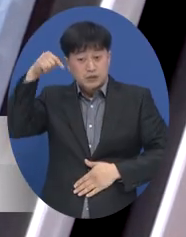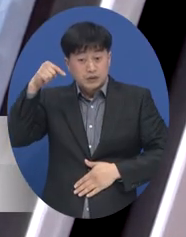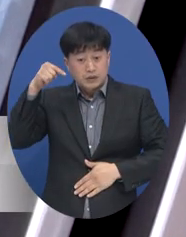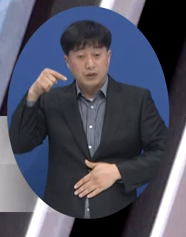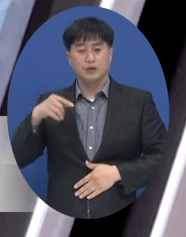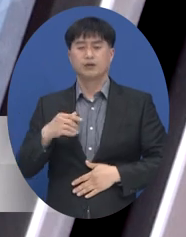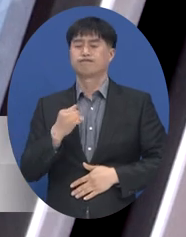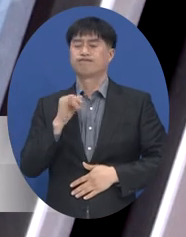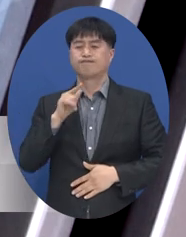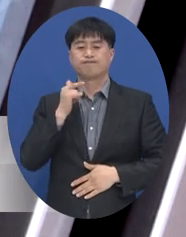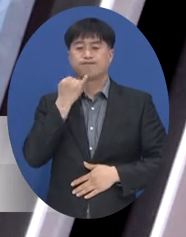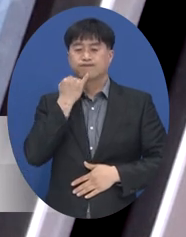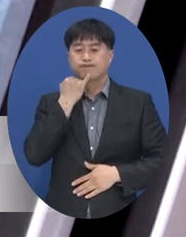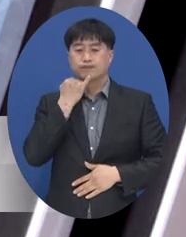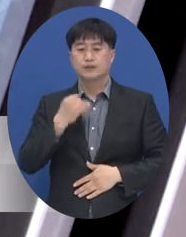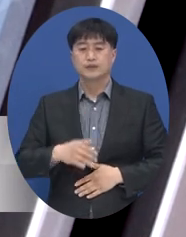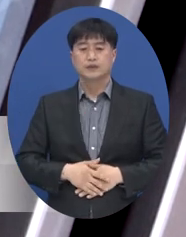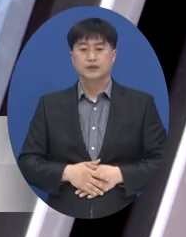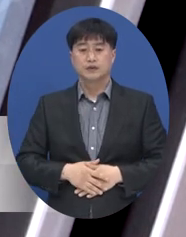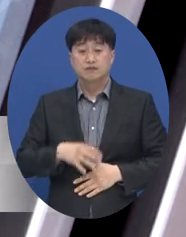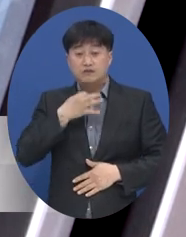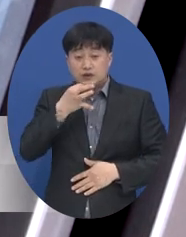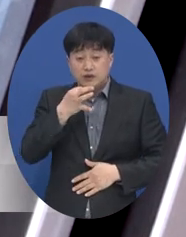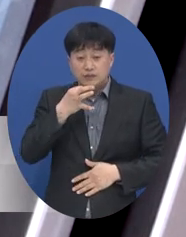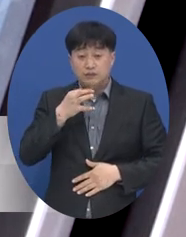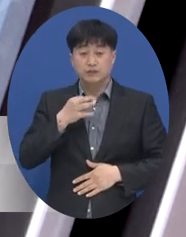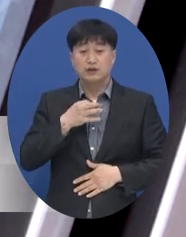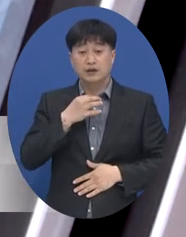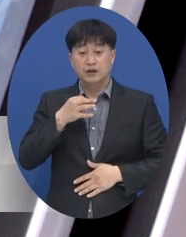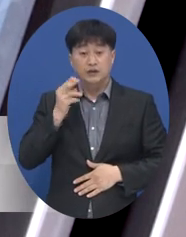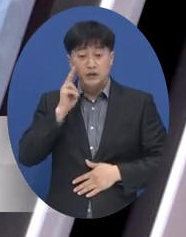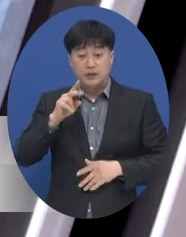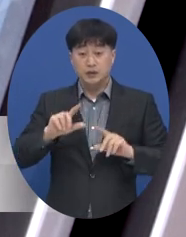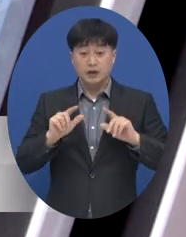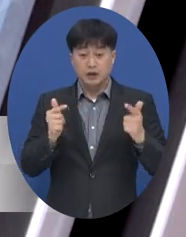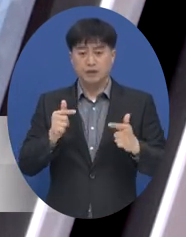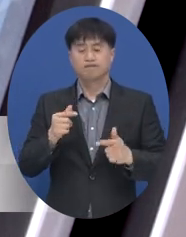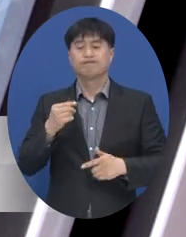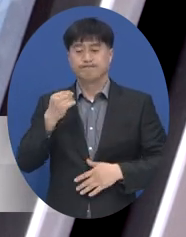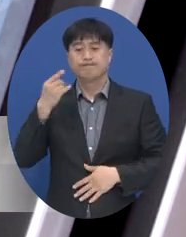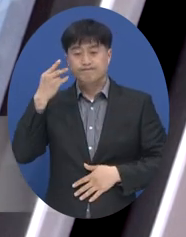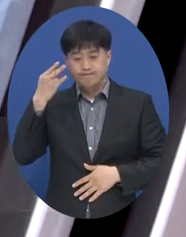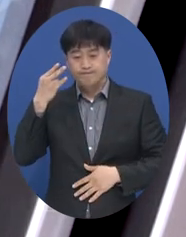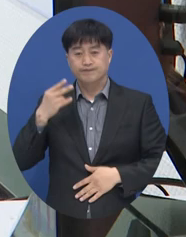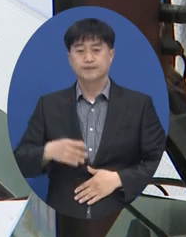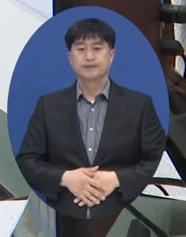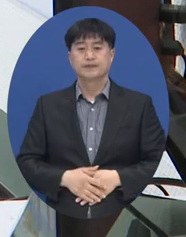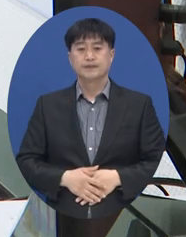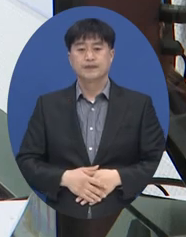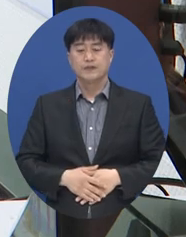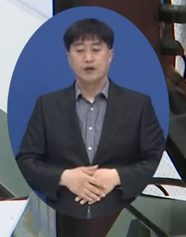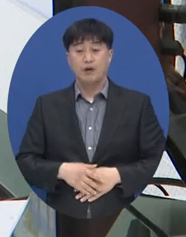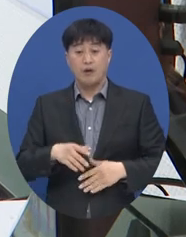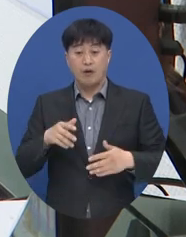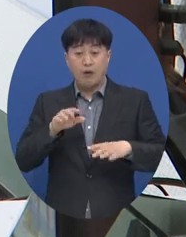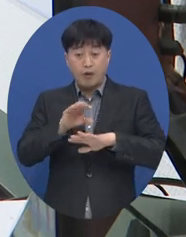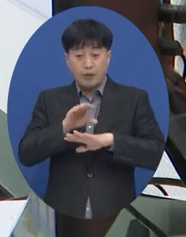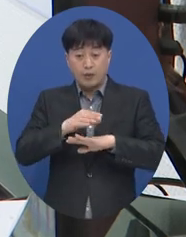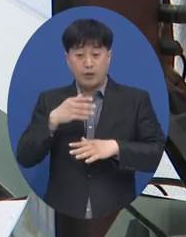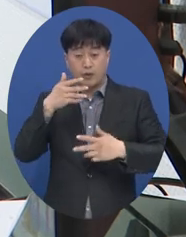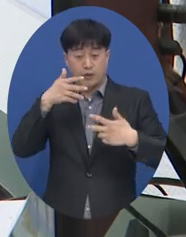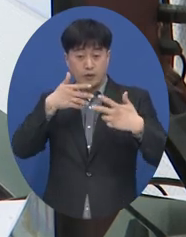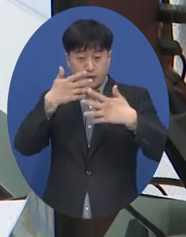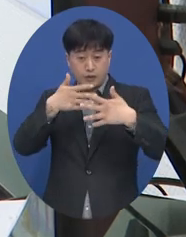건 없으셨어요? 네, 괜찮았습니다. 예, 기침 가래는 심하진 않으시고. 컴퓨터